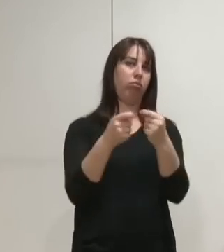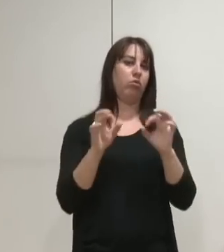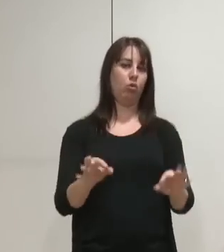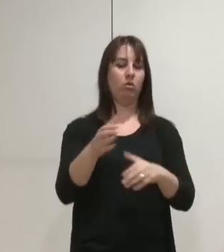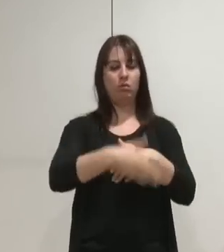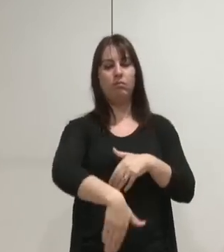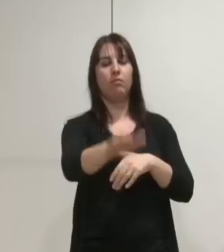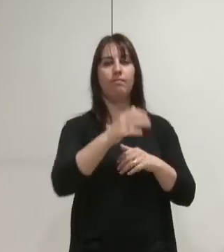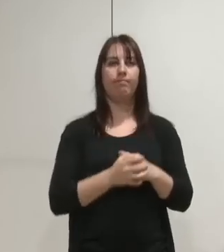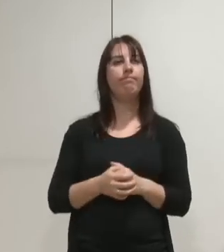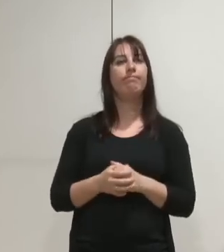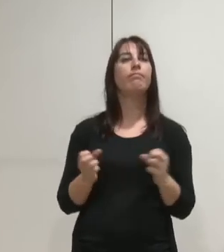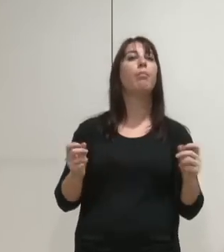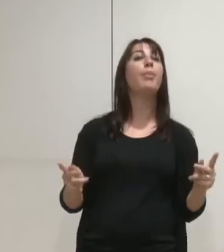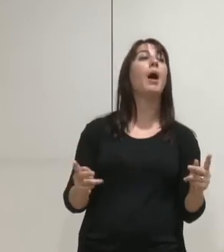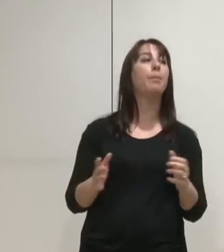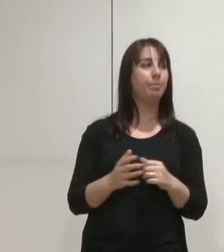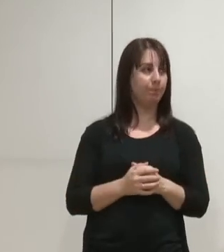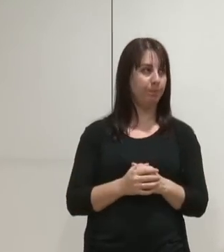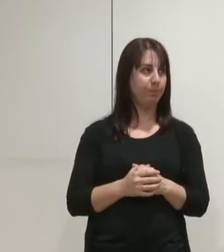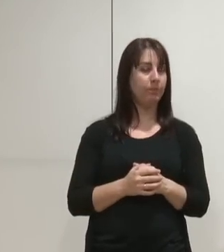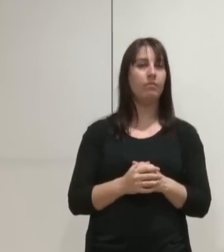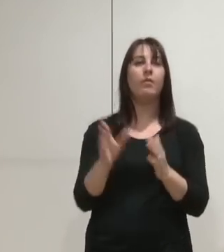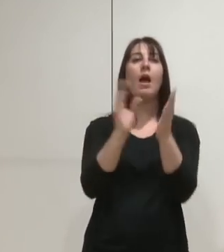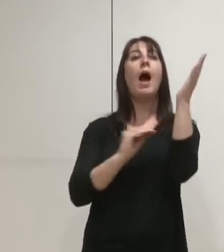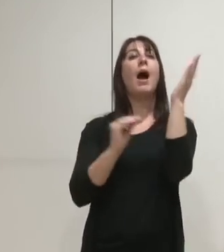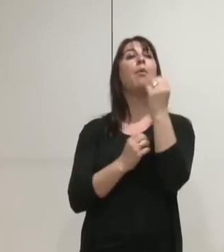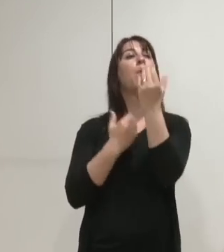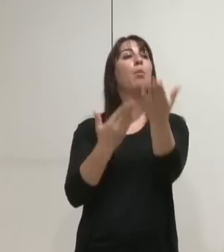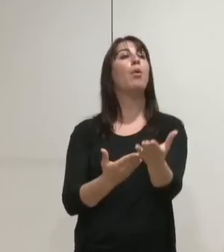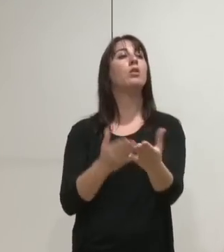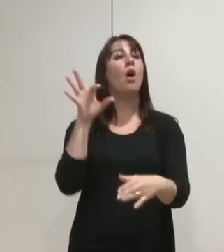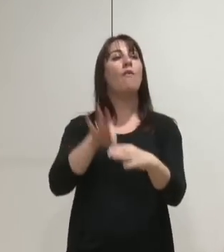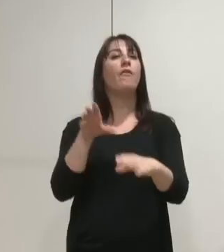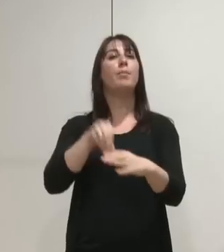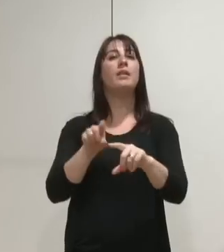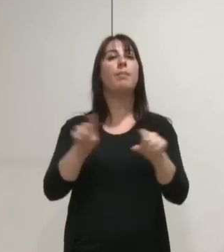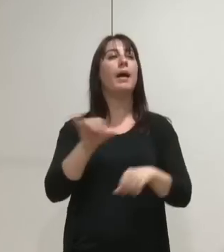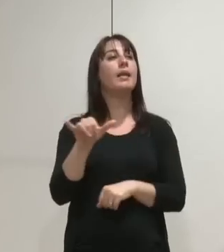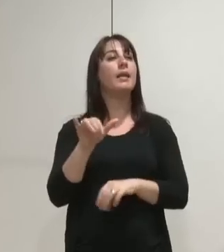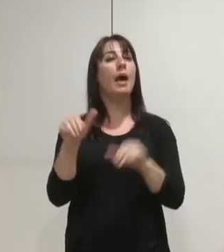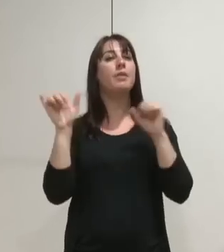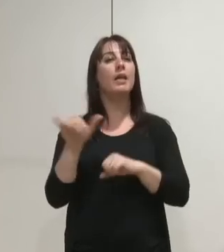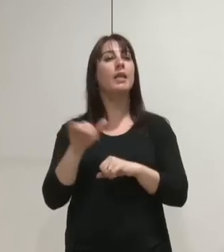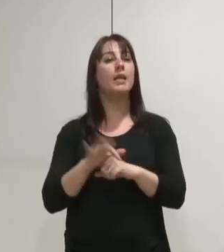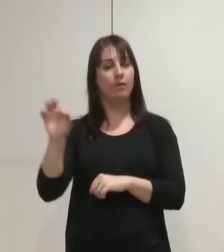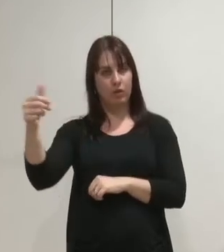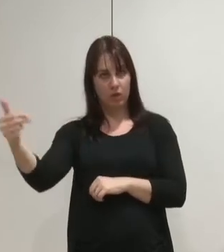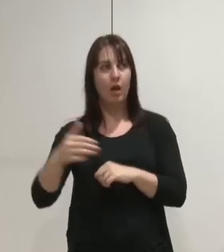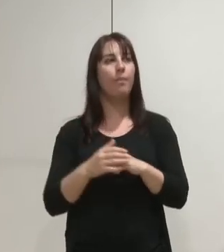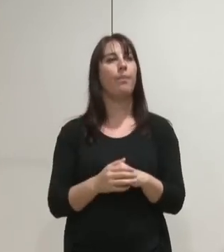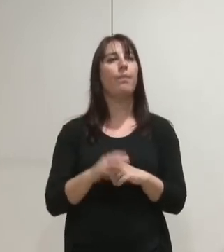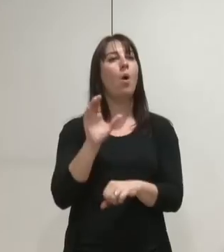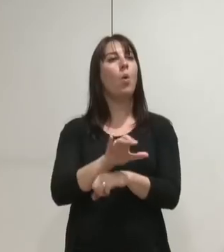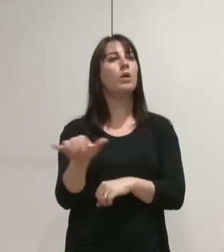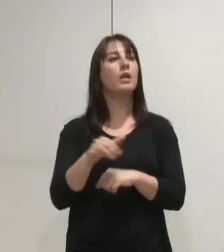œuvre bien donc cette je mets cet amendement au voie qui ne prend pas part au vote qui s'abstient Front National qui